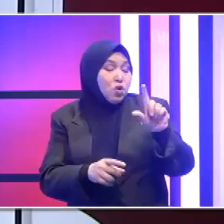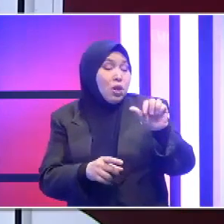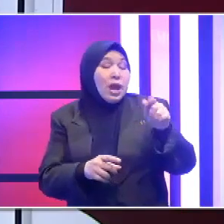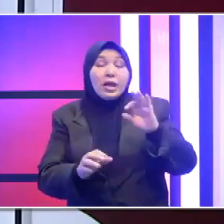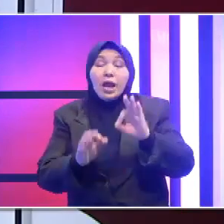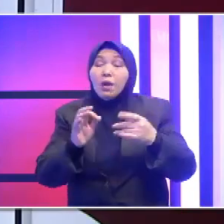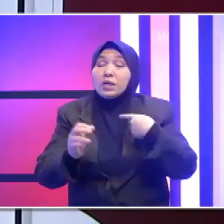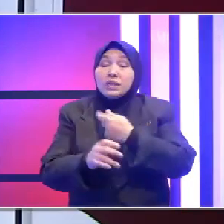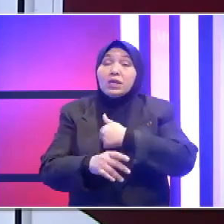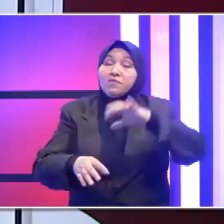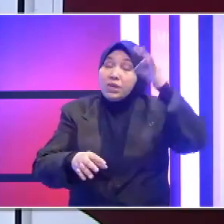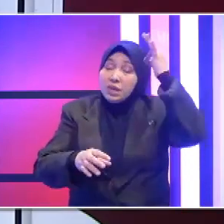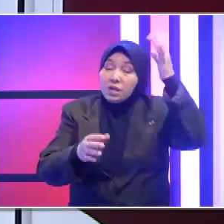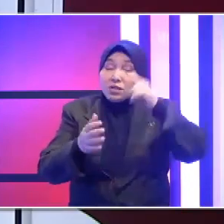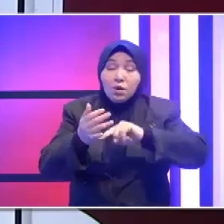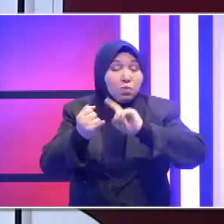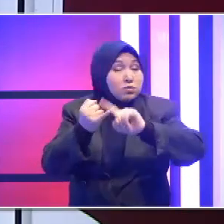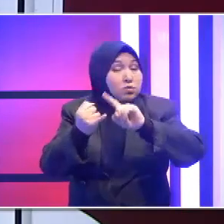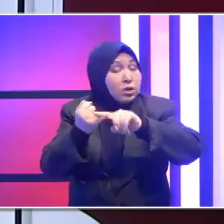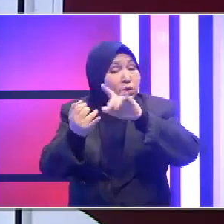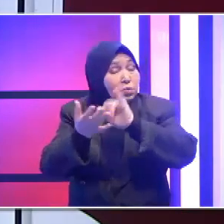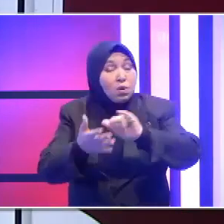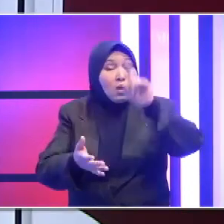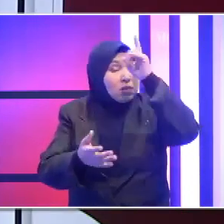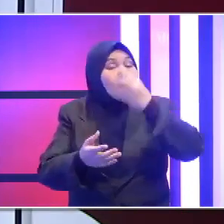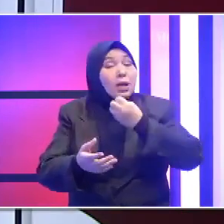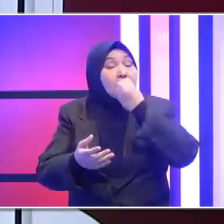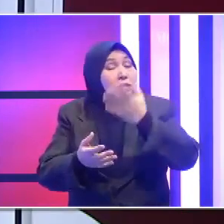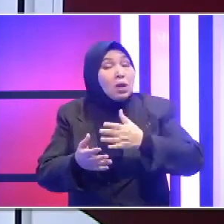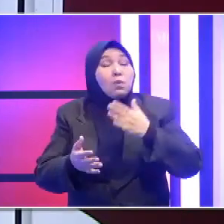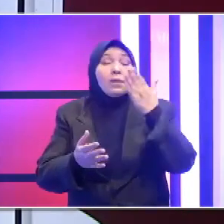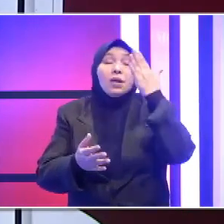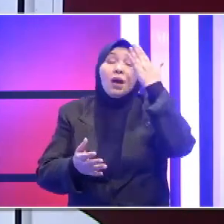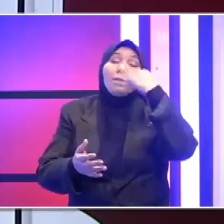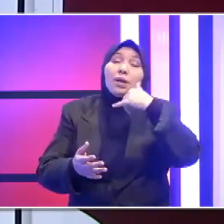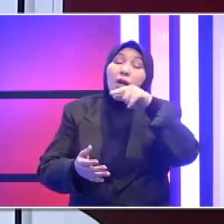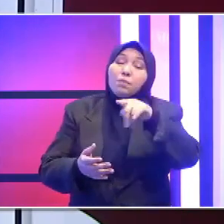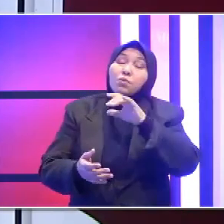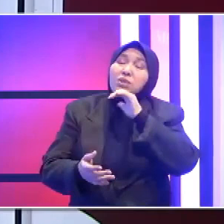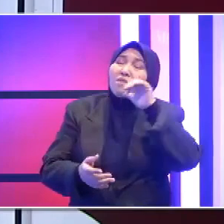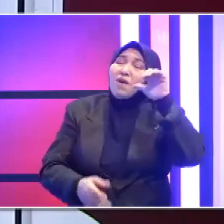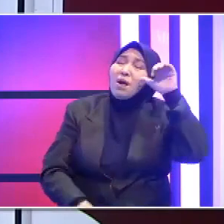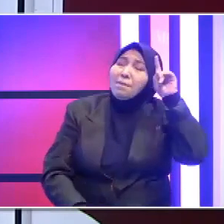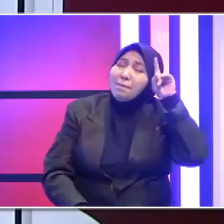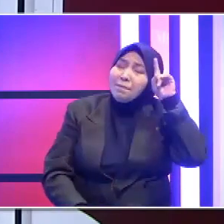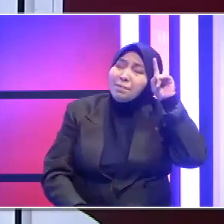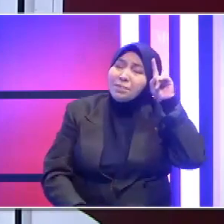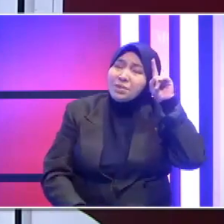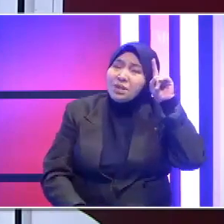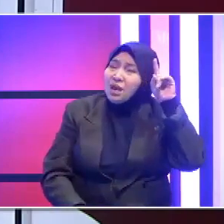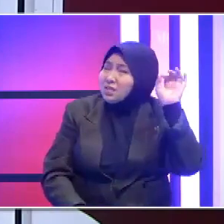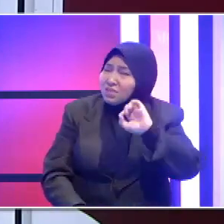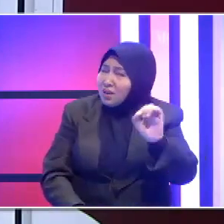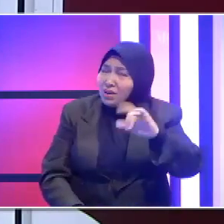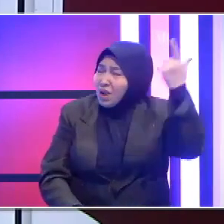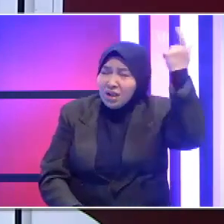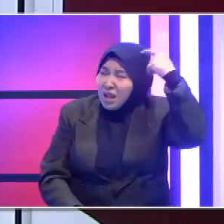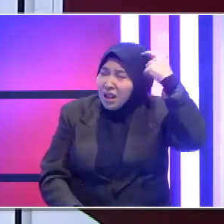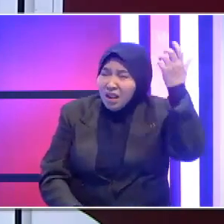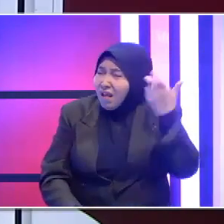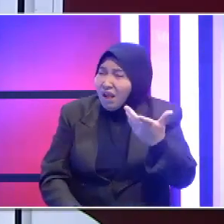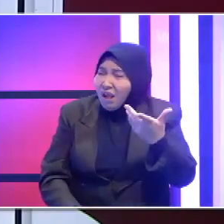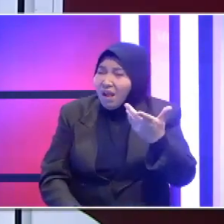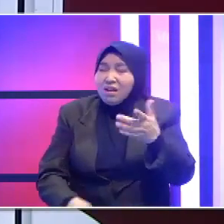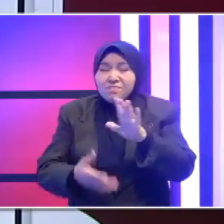pikir begini make dihujung itu olehnya rekan Afala ta'qilun Mengapa kamu tidak mengerti kamu tidak ke halide kamu itu